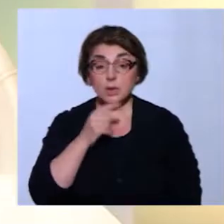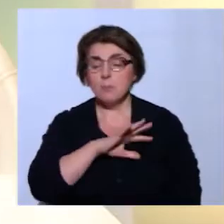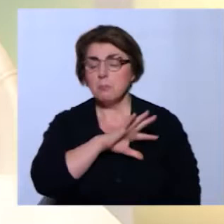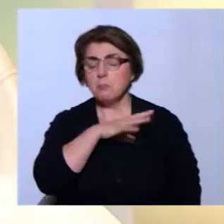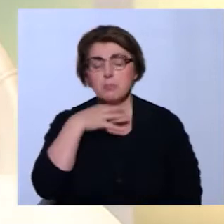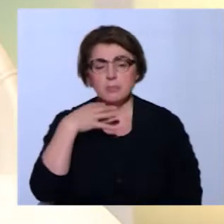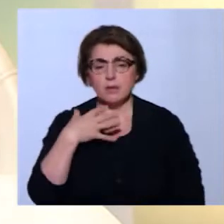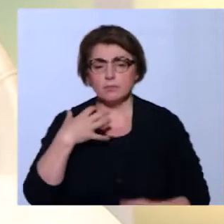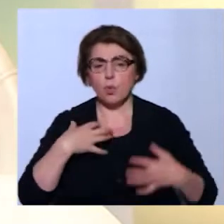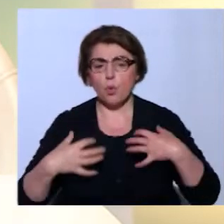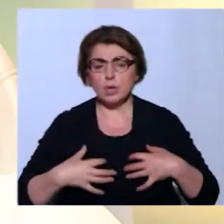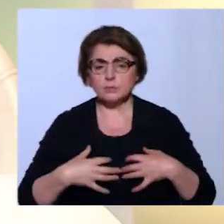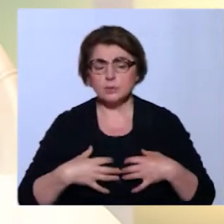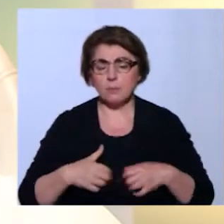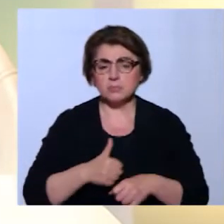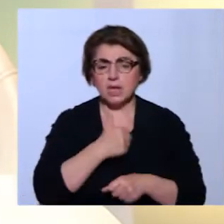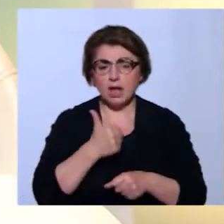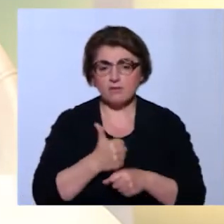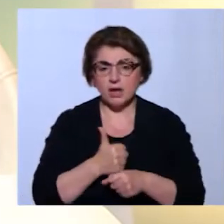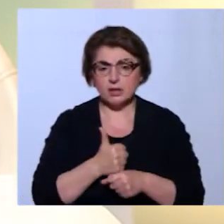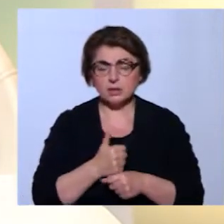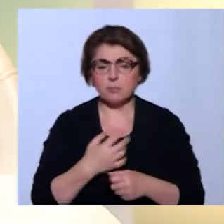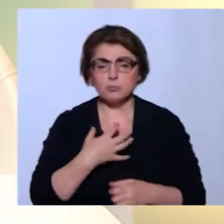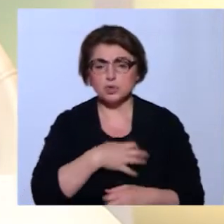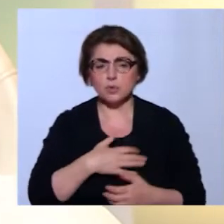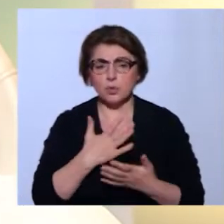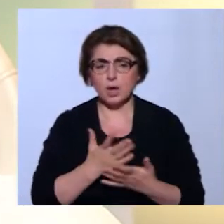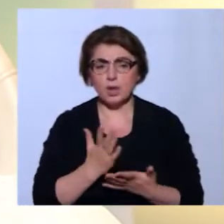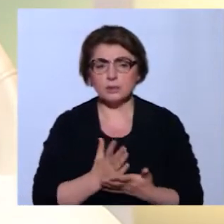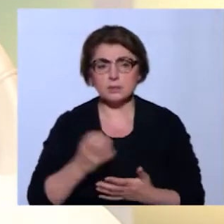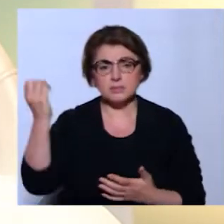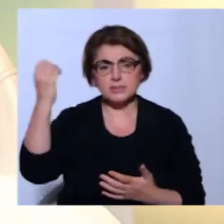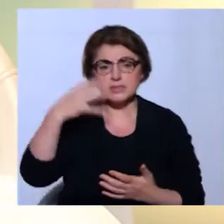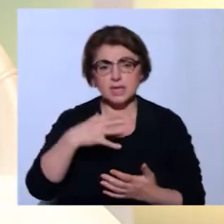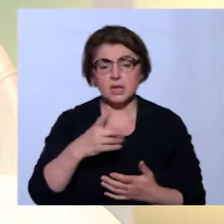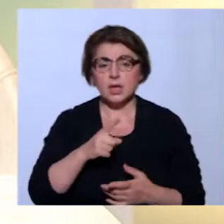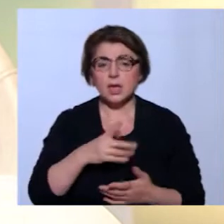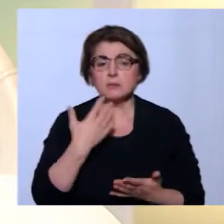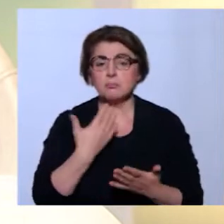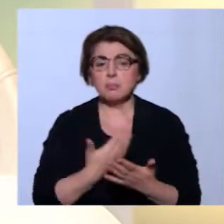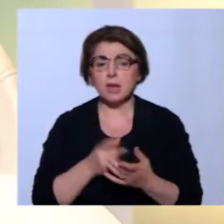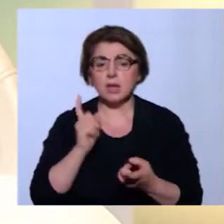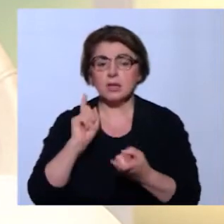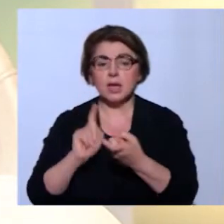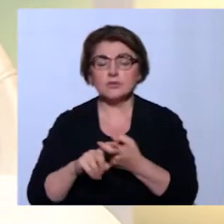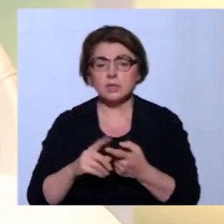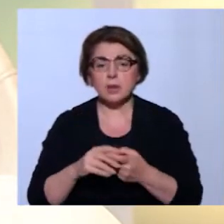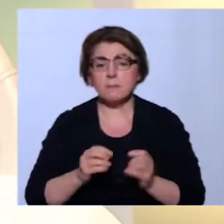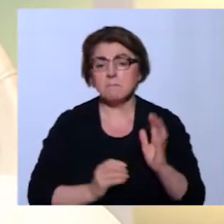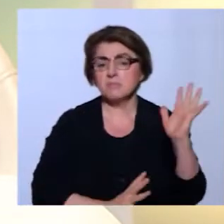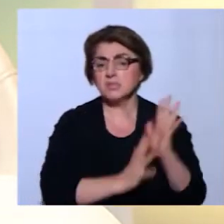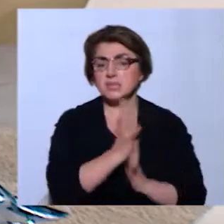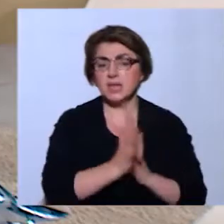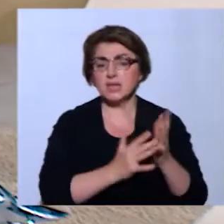ორგანიზმისთვის ენერგიის მთავარი და ძირითადი წყარო არის მზე. განსაკუთრებით ეს ეხება მცენარეებს, ყველა მცენარეს,